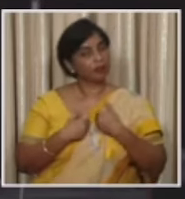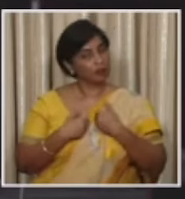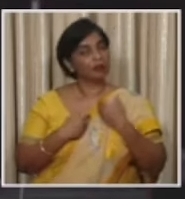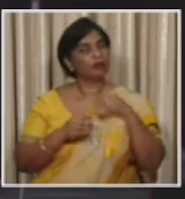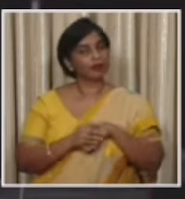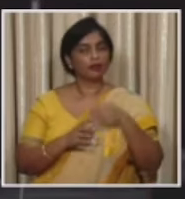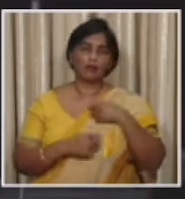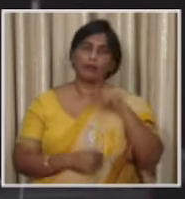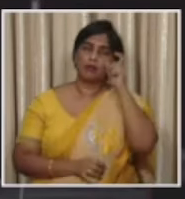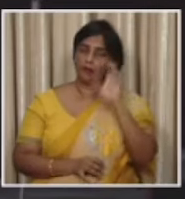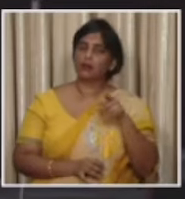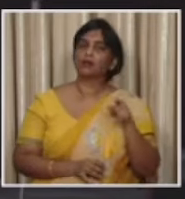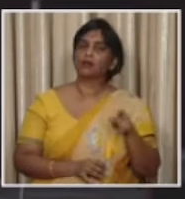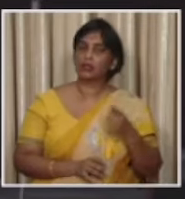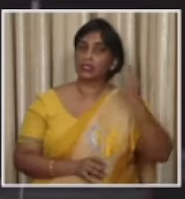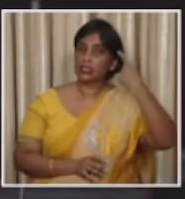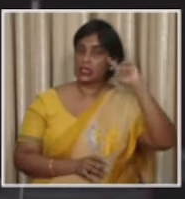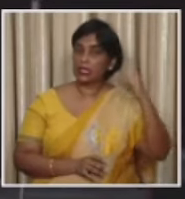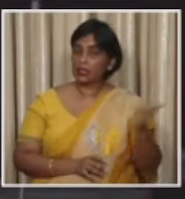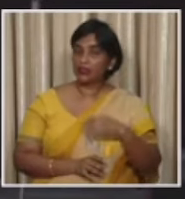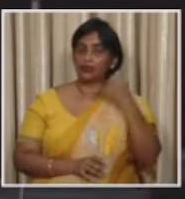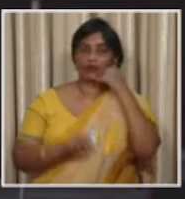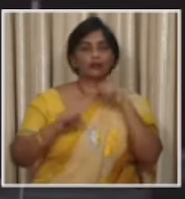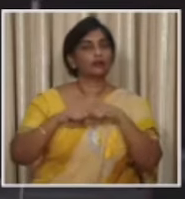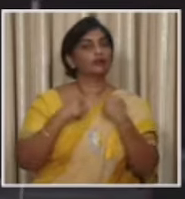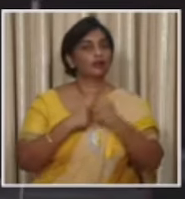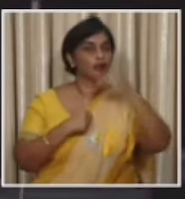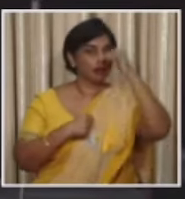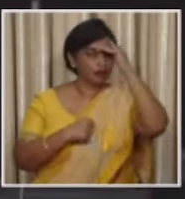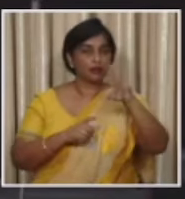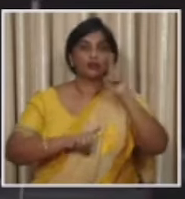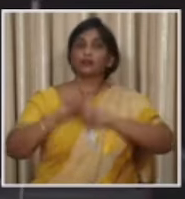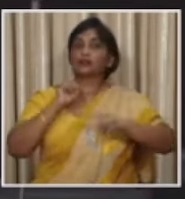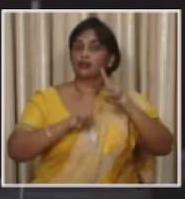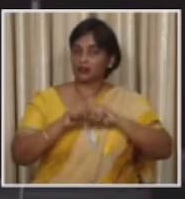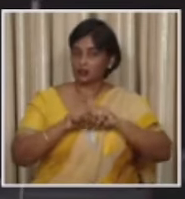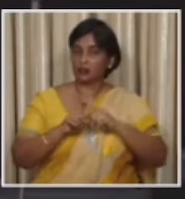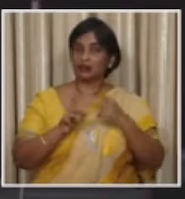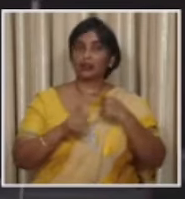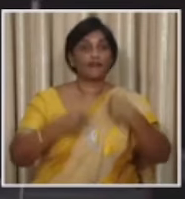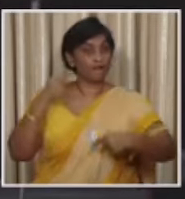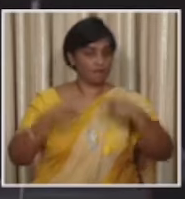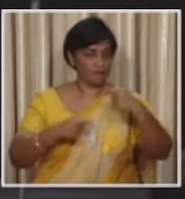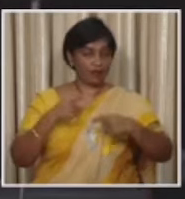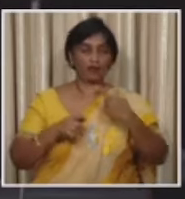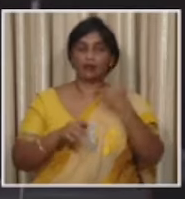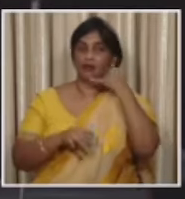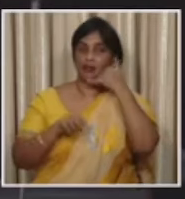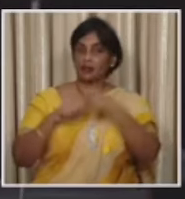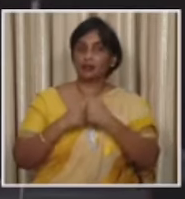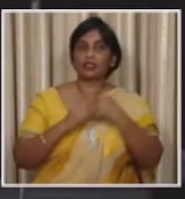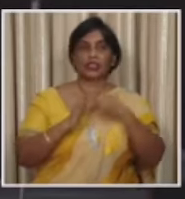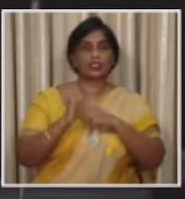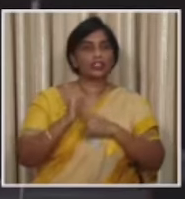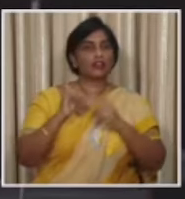අපි බලාගෙන හිටියා ඊයේ දිනේ සමගි ජන බලවේගයේ නායකතුමාගේ සාකච්ඡාවත් විවාදය සමගි ජන බලවේගයේ සහ